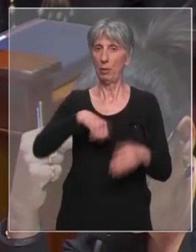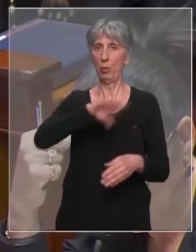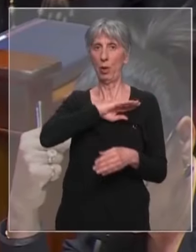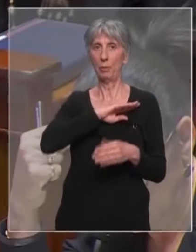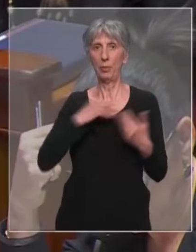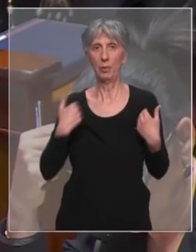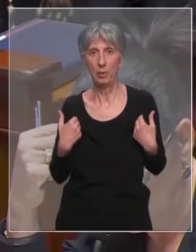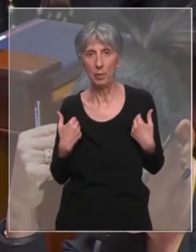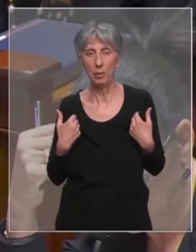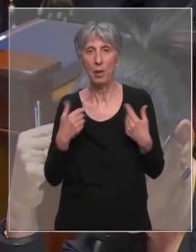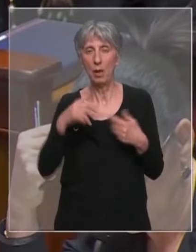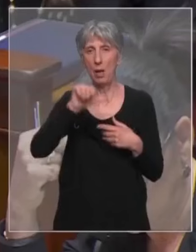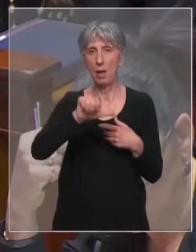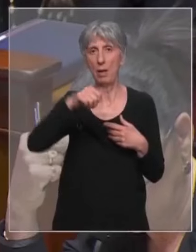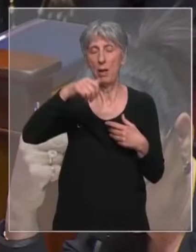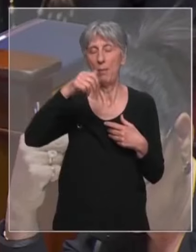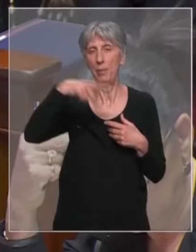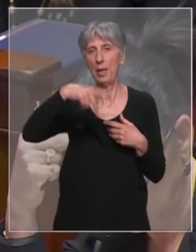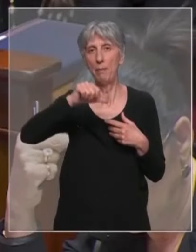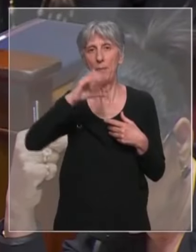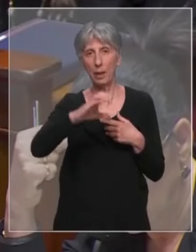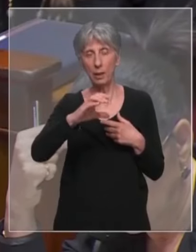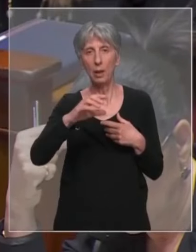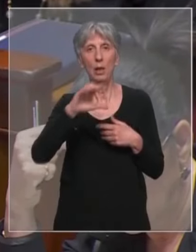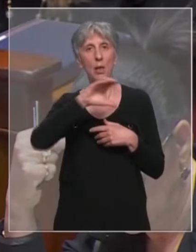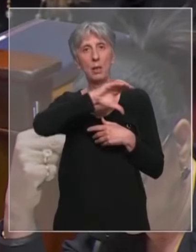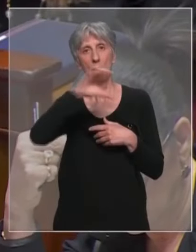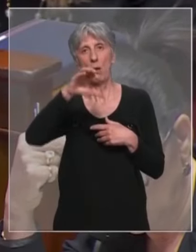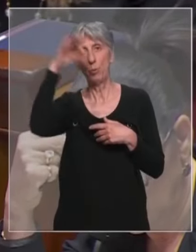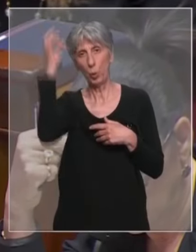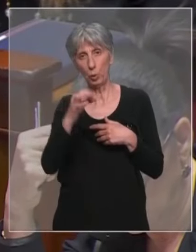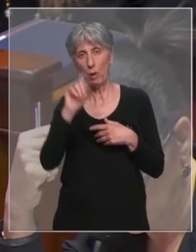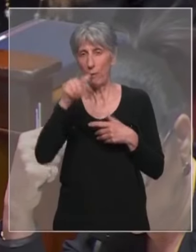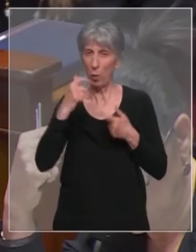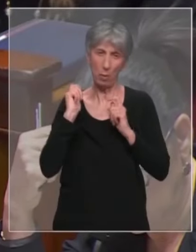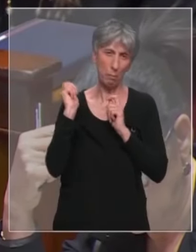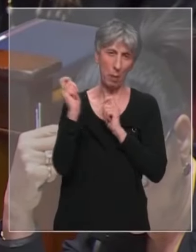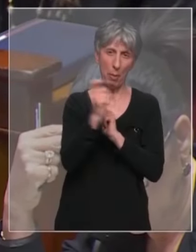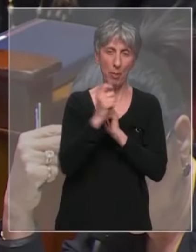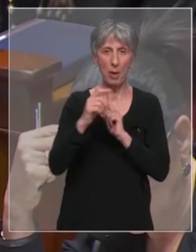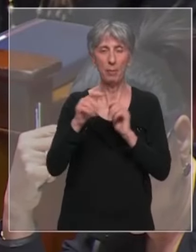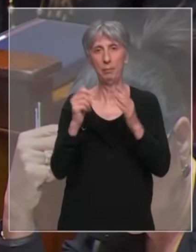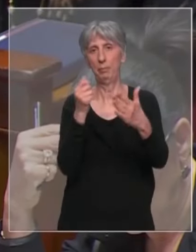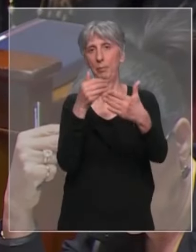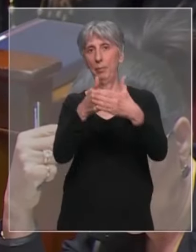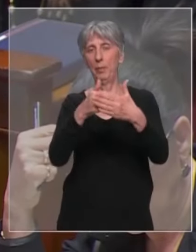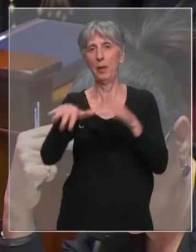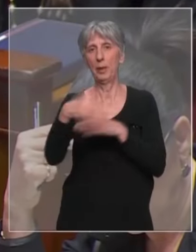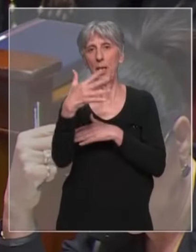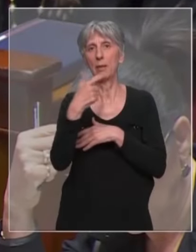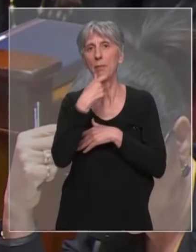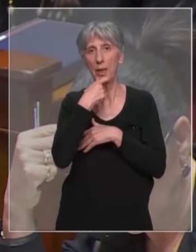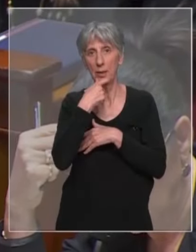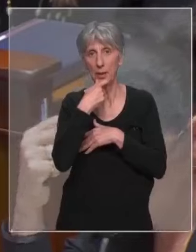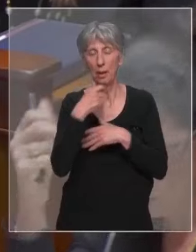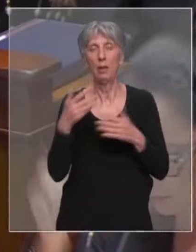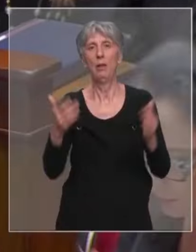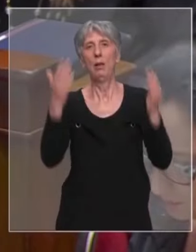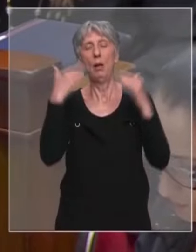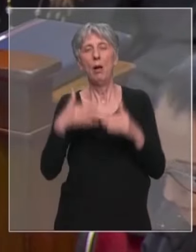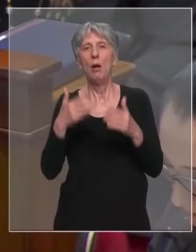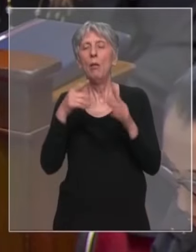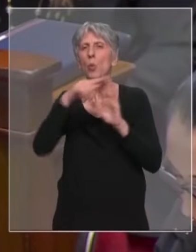responsabilité de la PAC à 100% au 15 mars. C'est enfin toutes les mesures de simplification, que ce soit pour